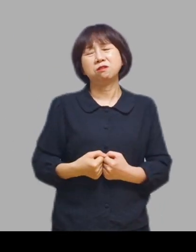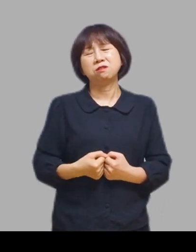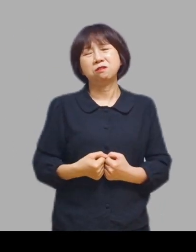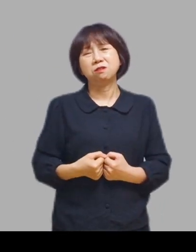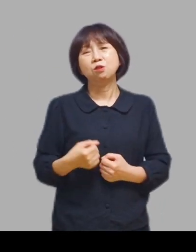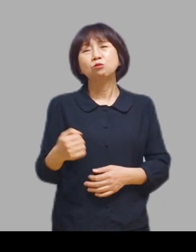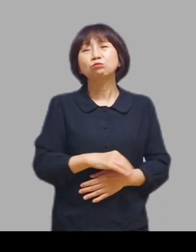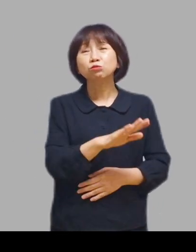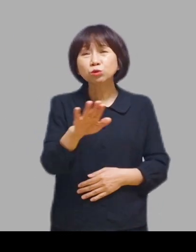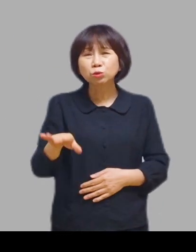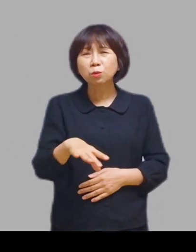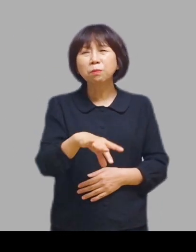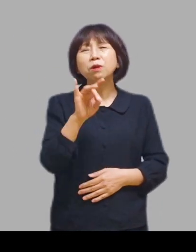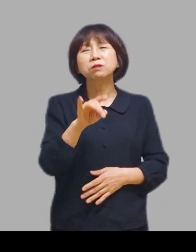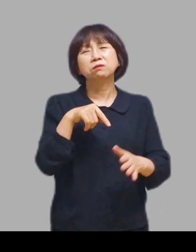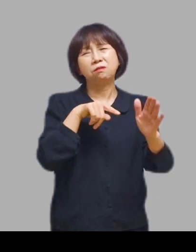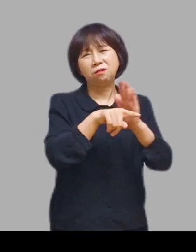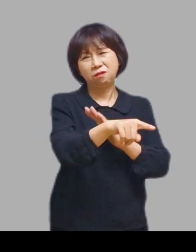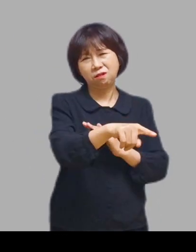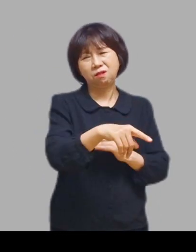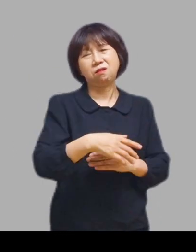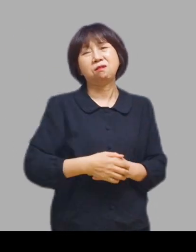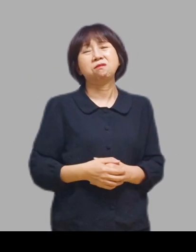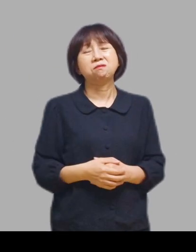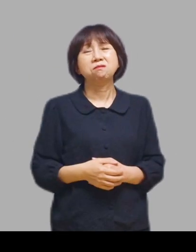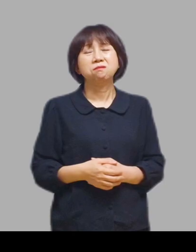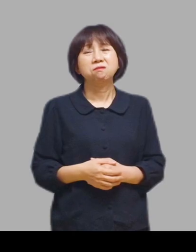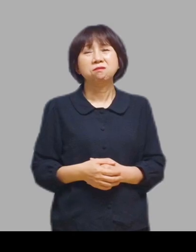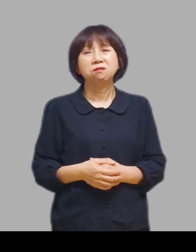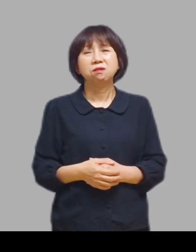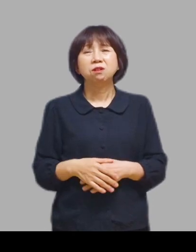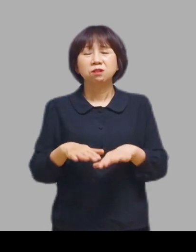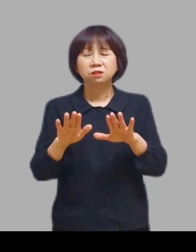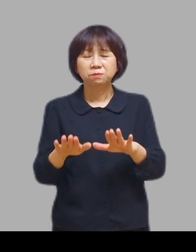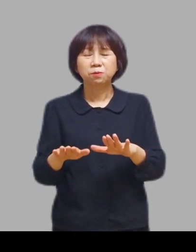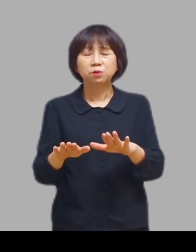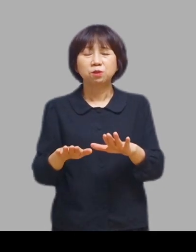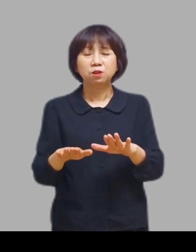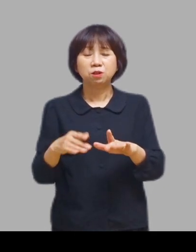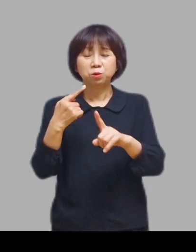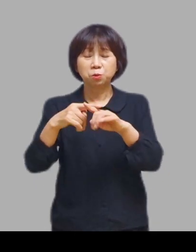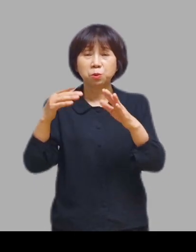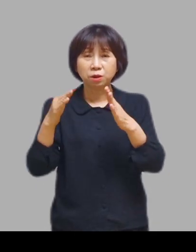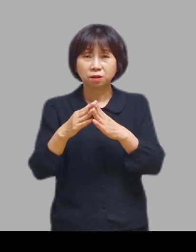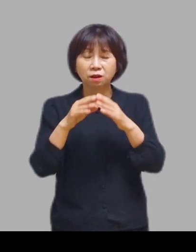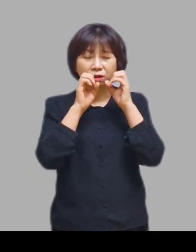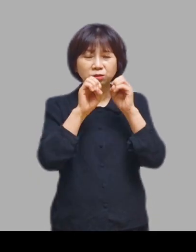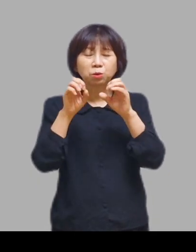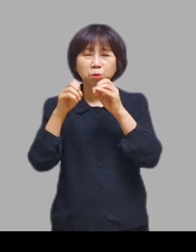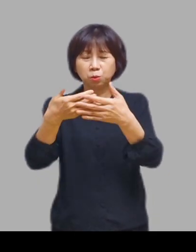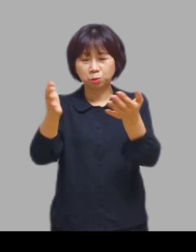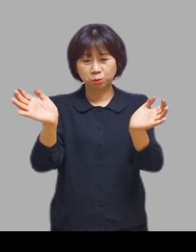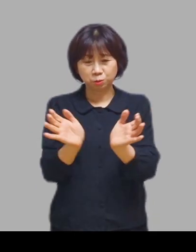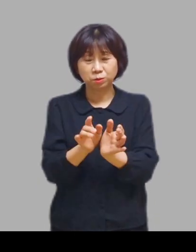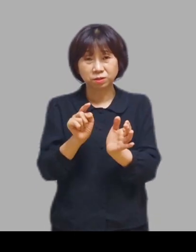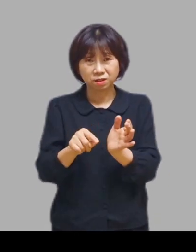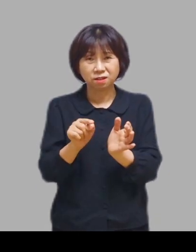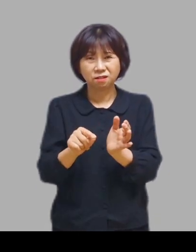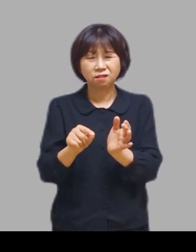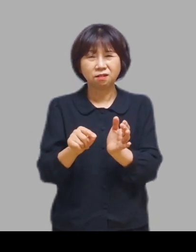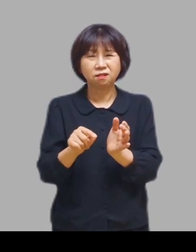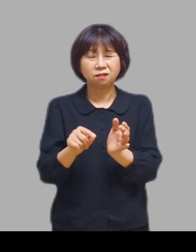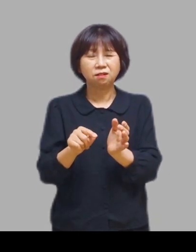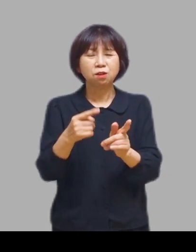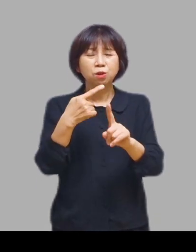때문입니다. 이번 전도 기간에 우리 교회가 이런 공동체가 되셨으면 해요. 교회 문을 열고 들어오는 분들이 있지요. 우리